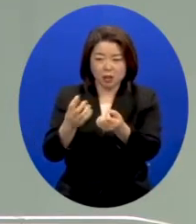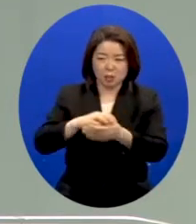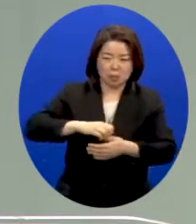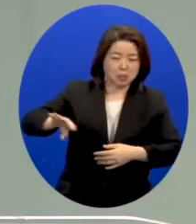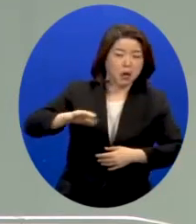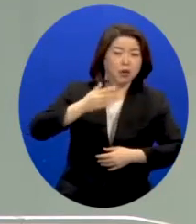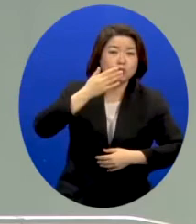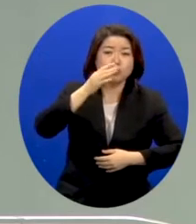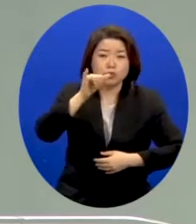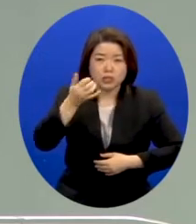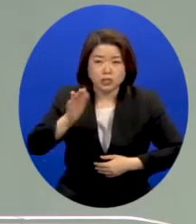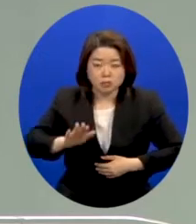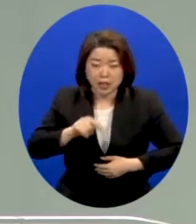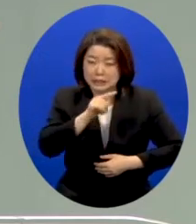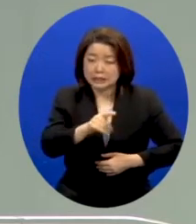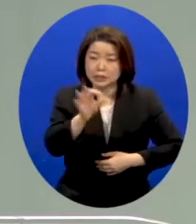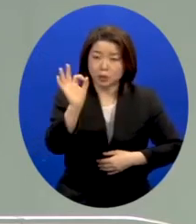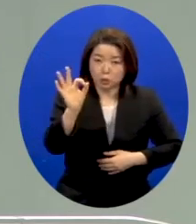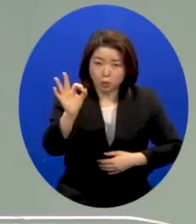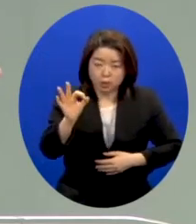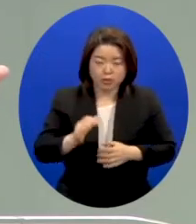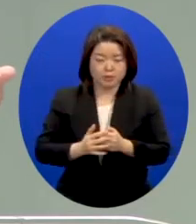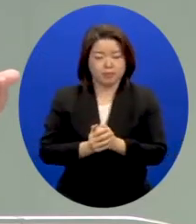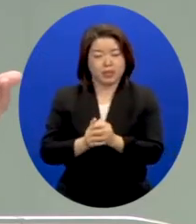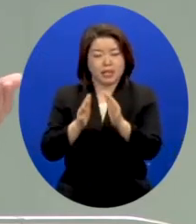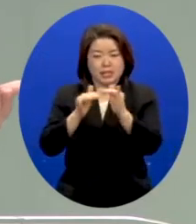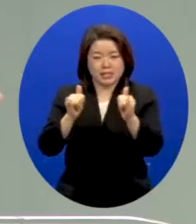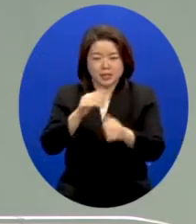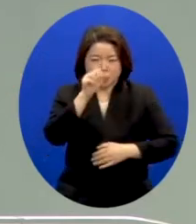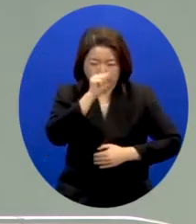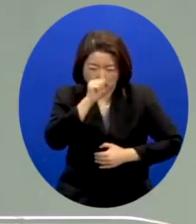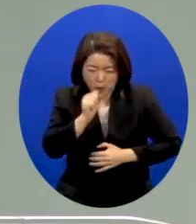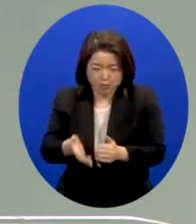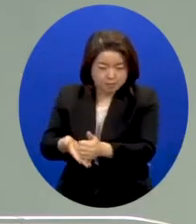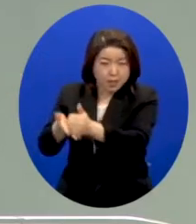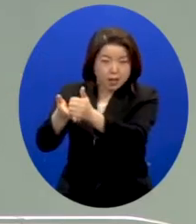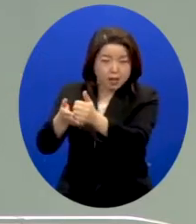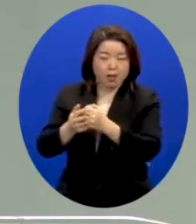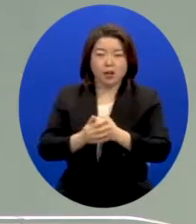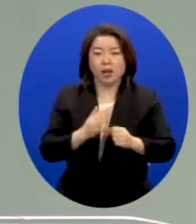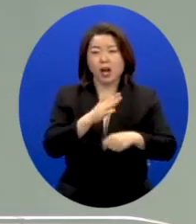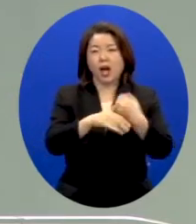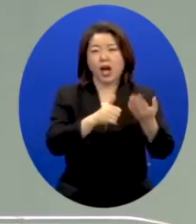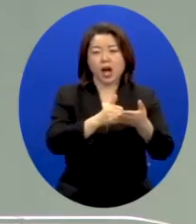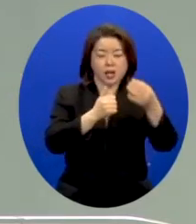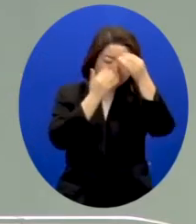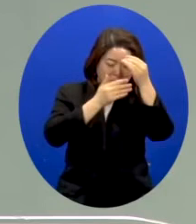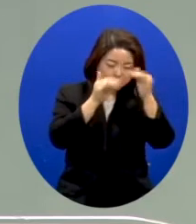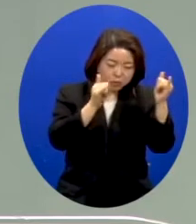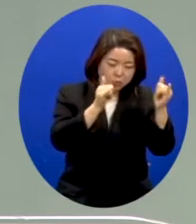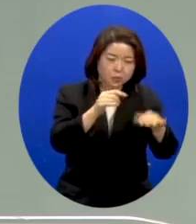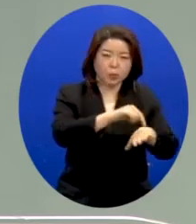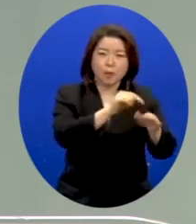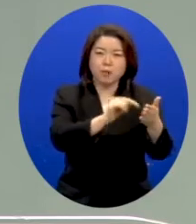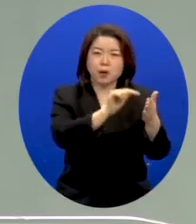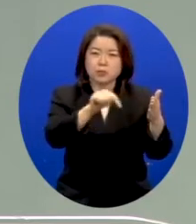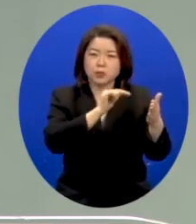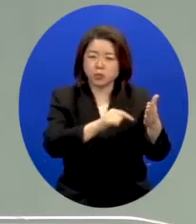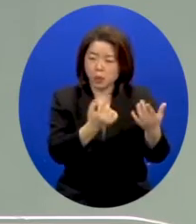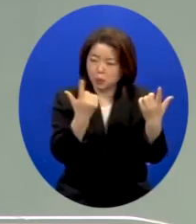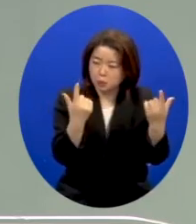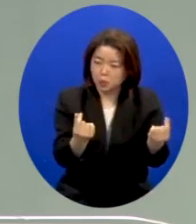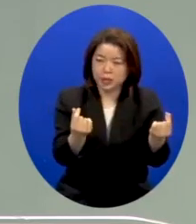것 보이는 그 돈이 사람들의 섬김을 받고 하나님을 믿는 성도들의 마음에 도 동일하게